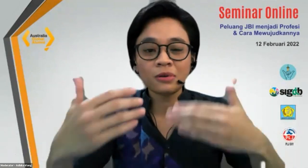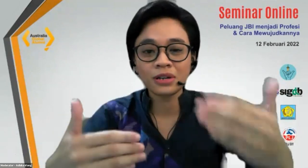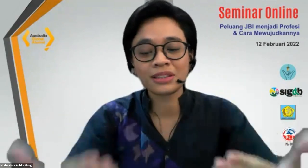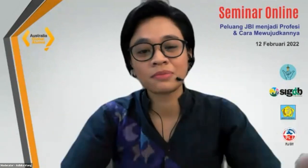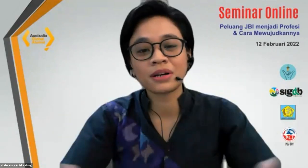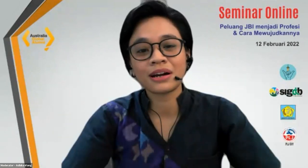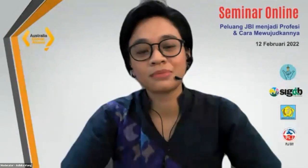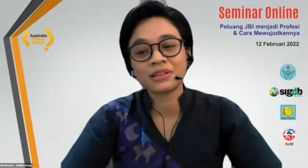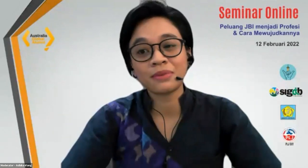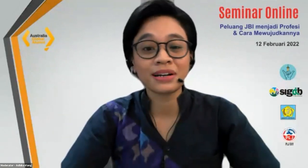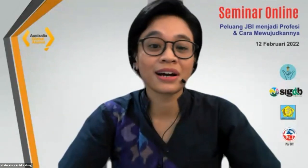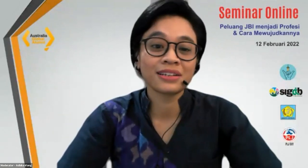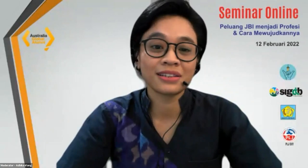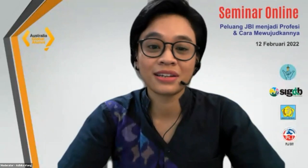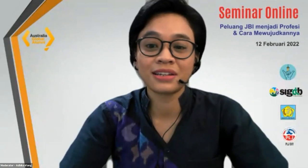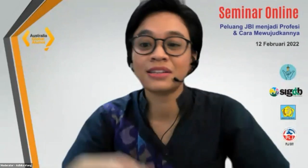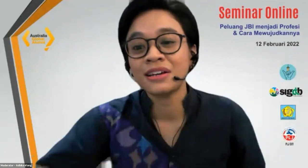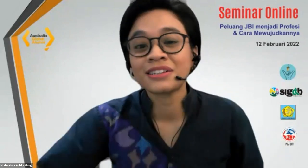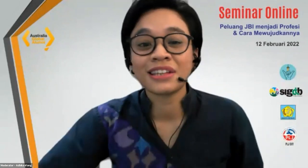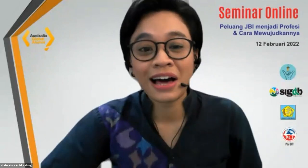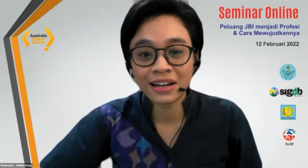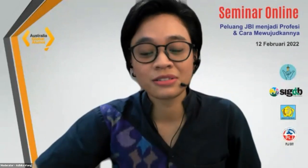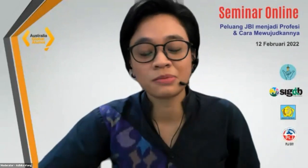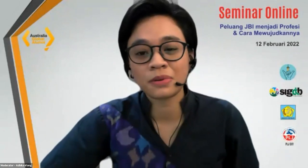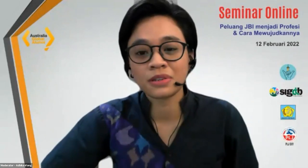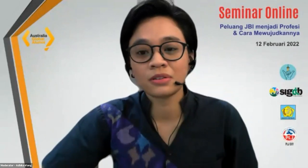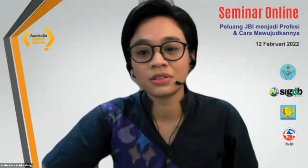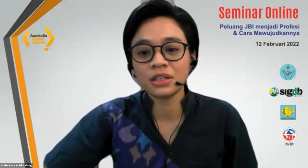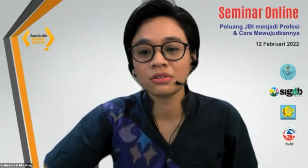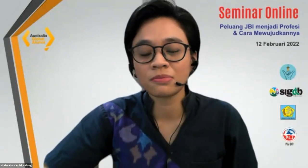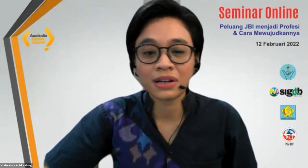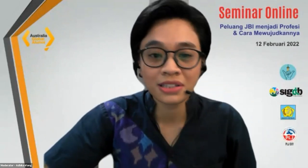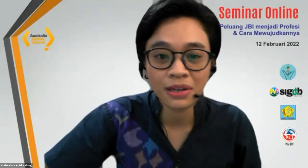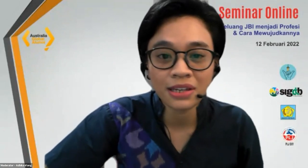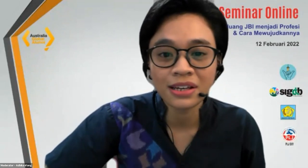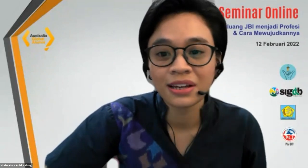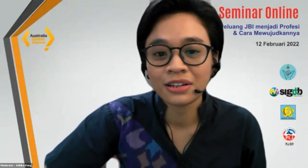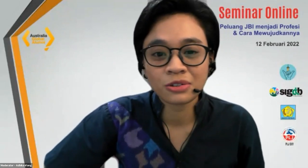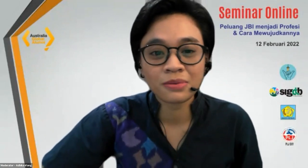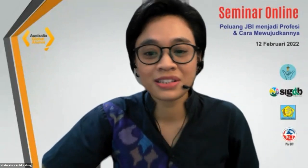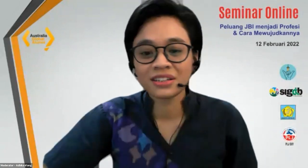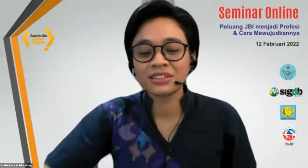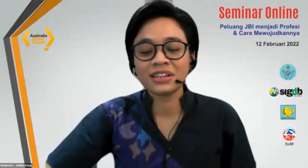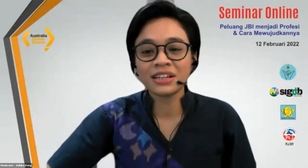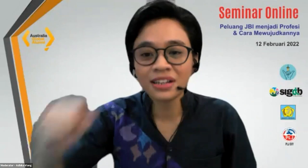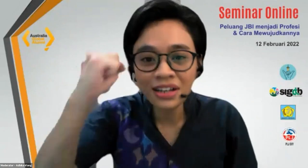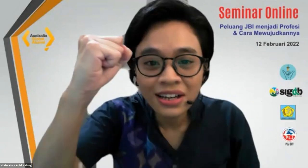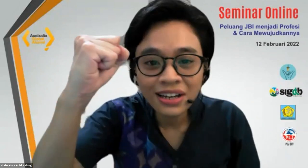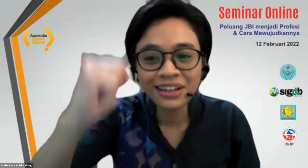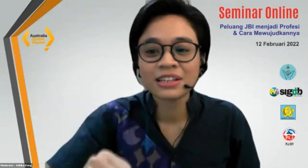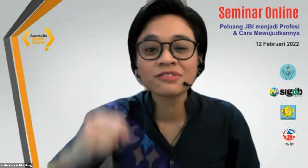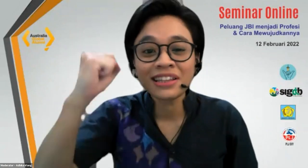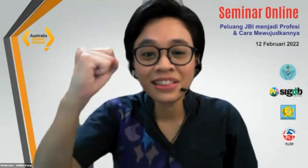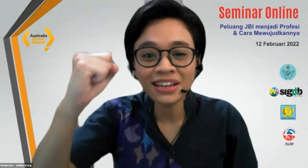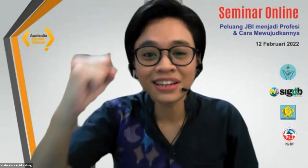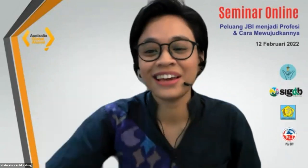sama-sama tahu GT Bergerak bersama gerakan kita jadi selar Hai seperti itu Jadi untuk para aja Bi suruh baca SMS ini